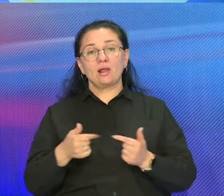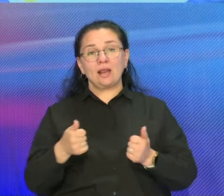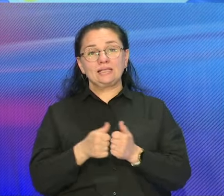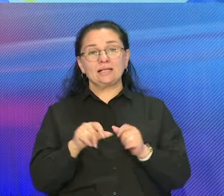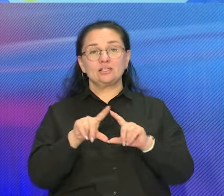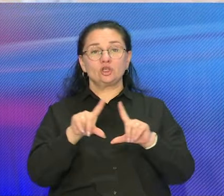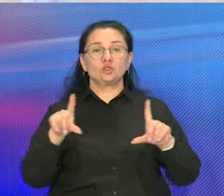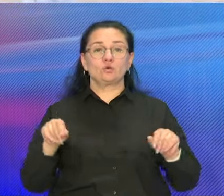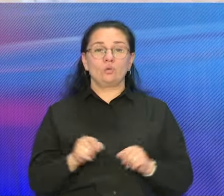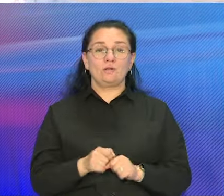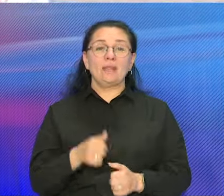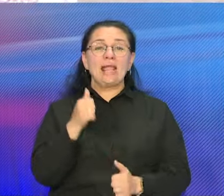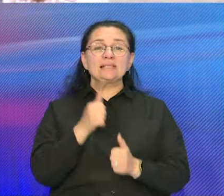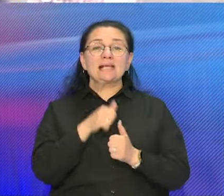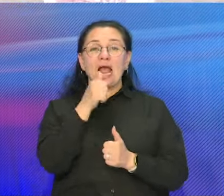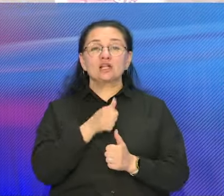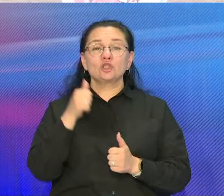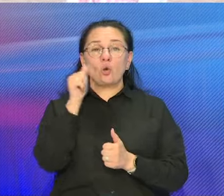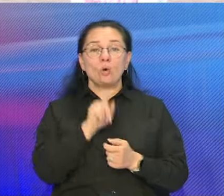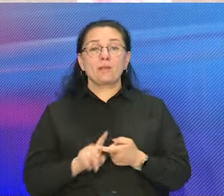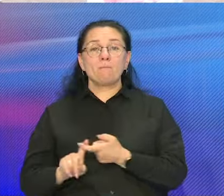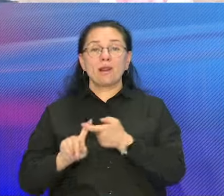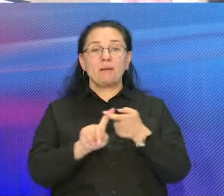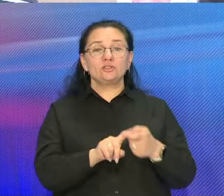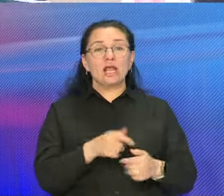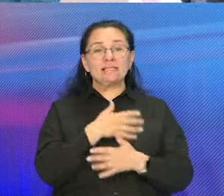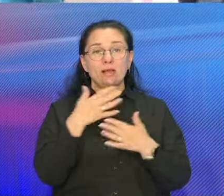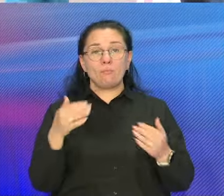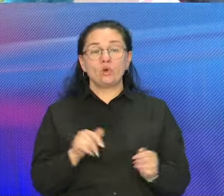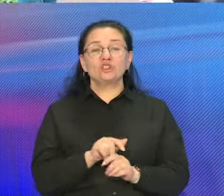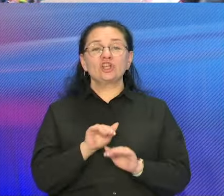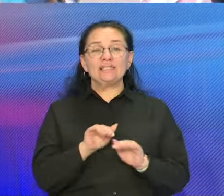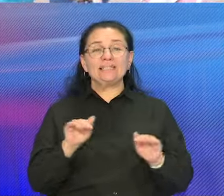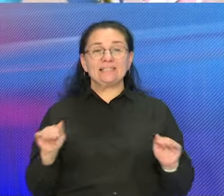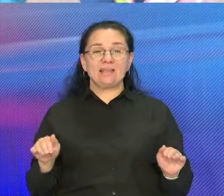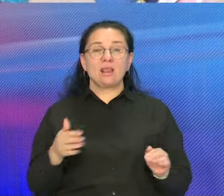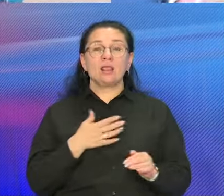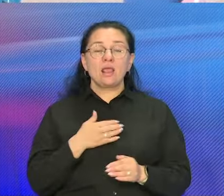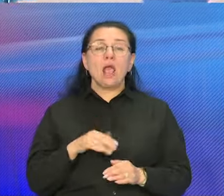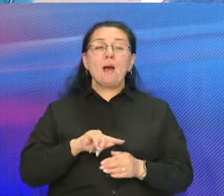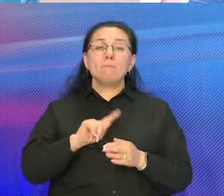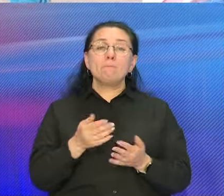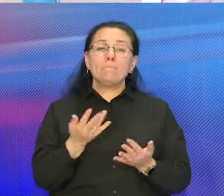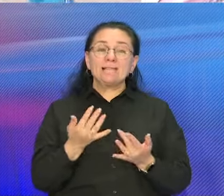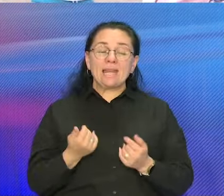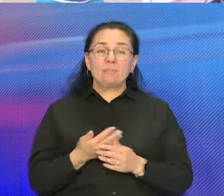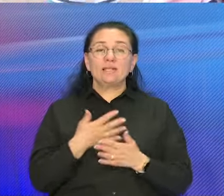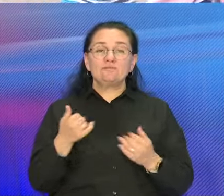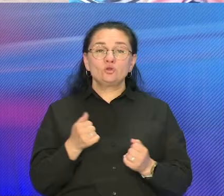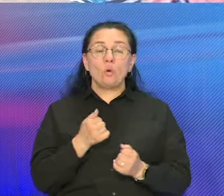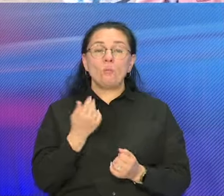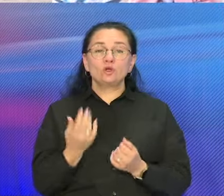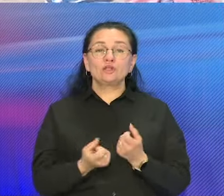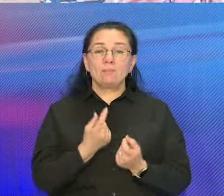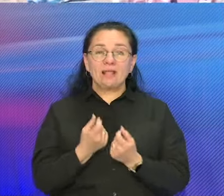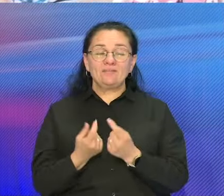С каждым годом приобщается больше детей Детям нравится Мы, естественно, потребность всю выявляем и